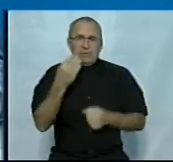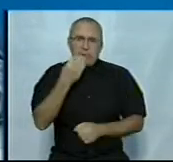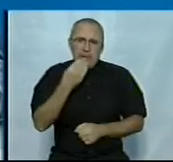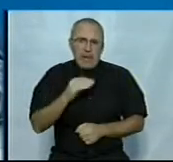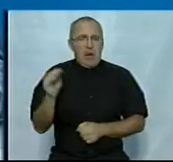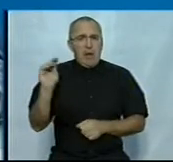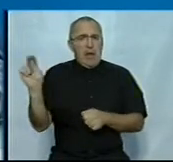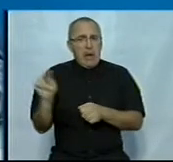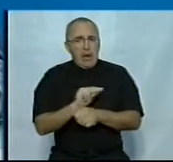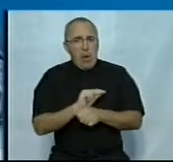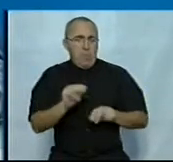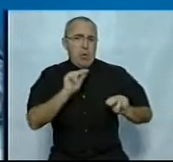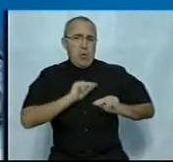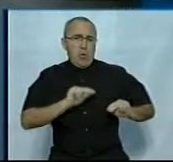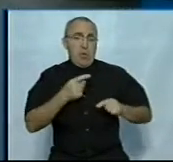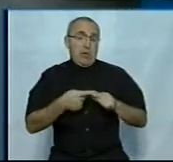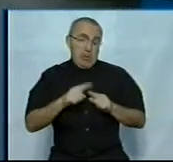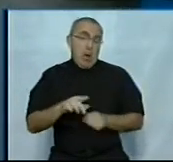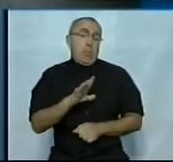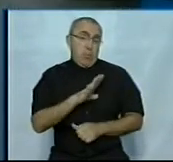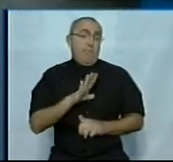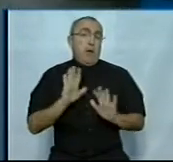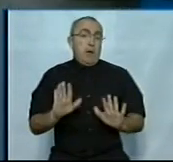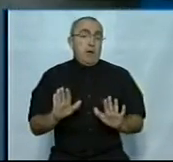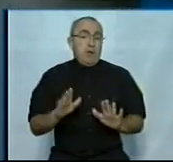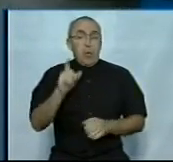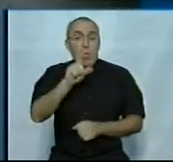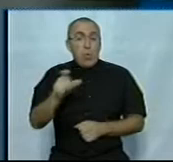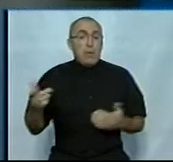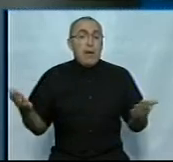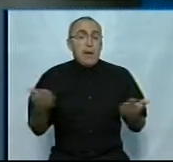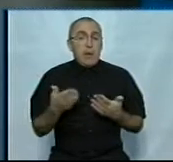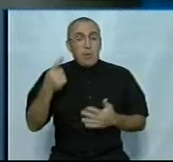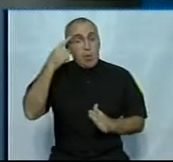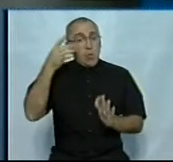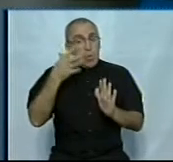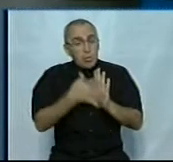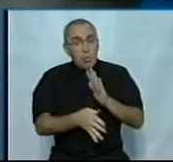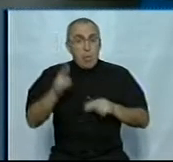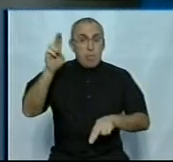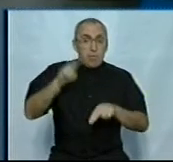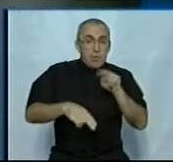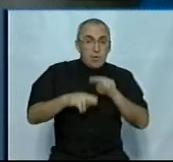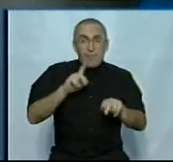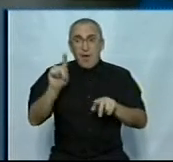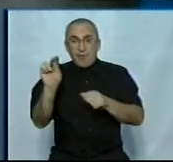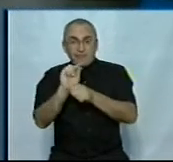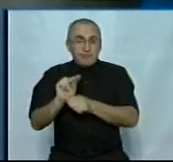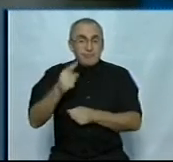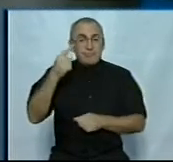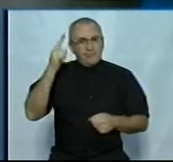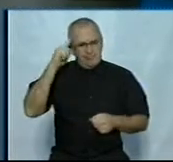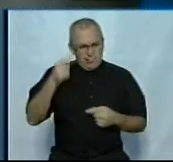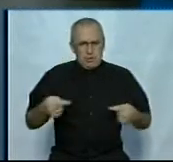високоякісні ремонтні роботи. Так буває. Люди, які розуміються на будівельних речах, чітко